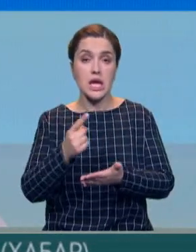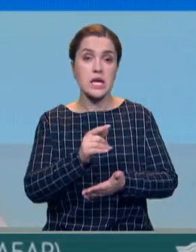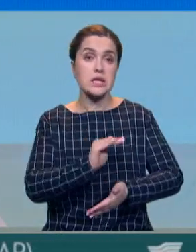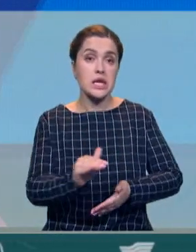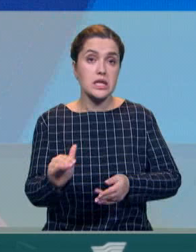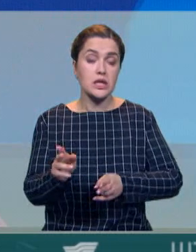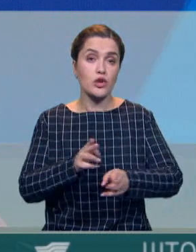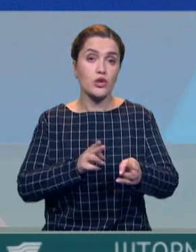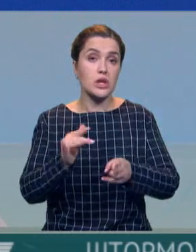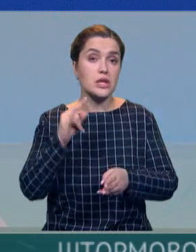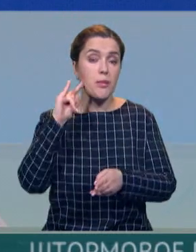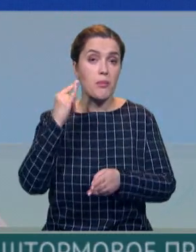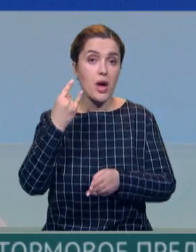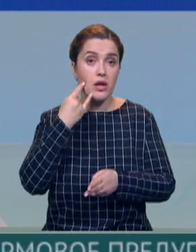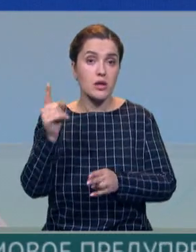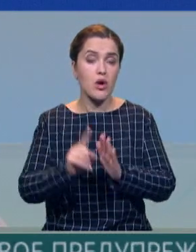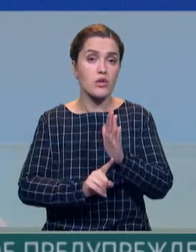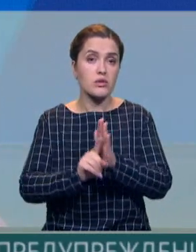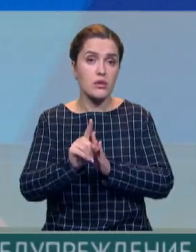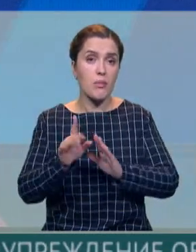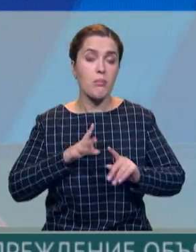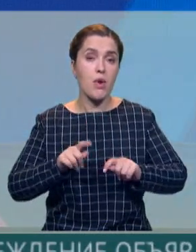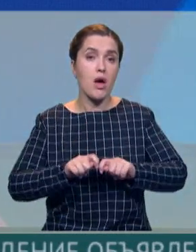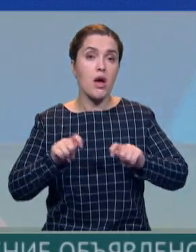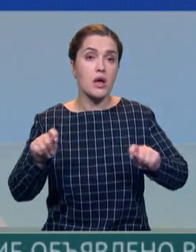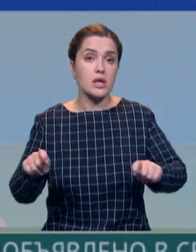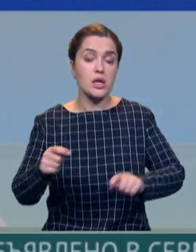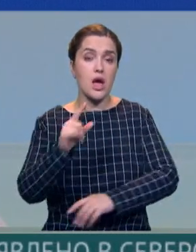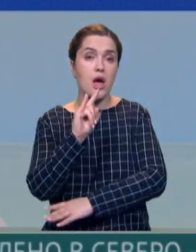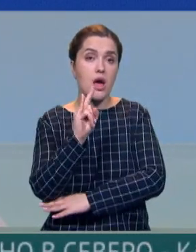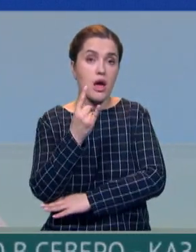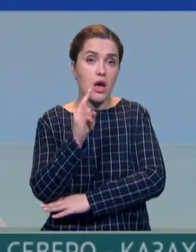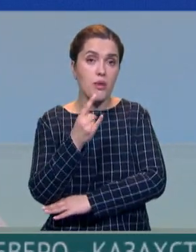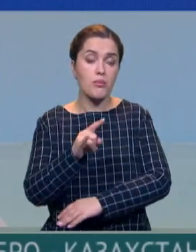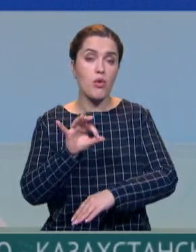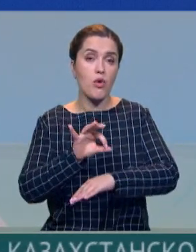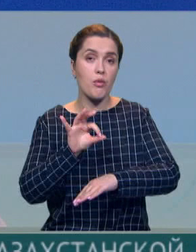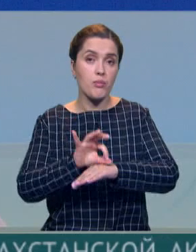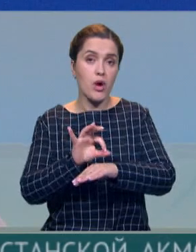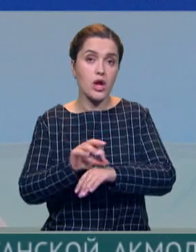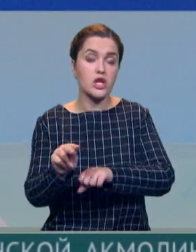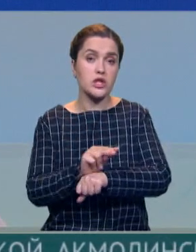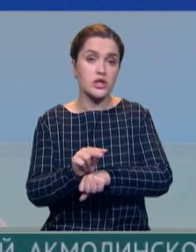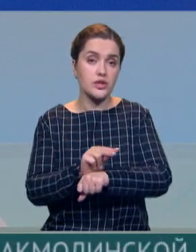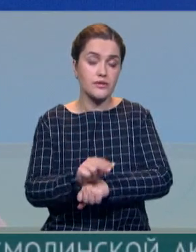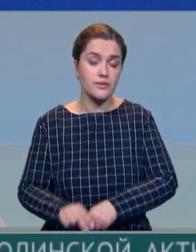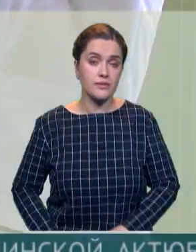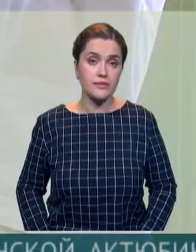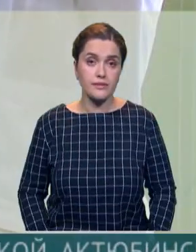из Павлодара. Он стоял у истоков создания отделения неонатальной хирургии. Подробнее мои коллеги.